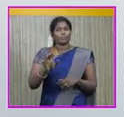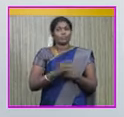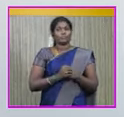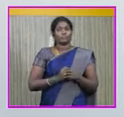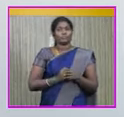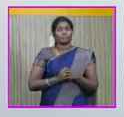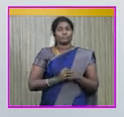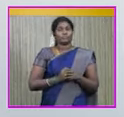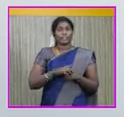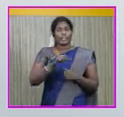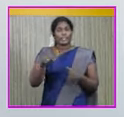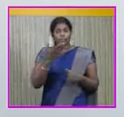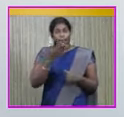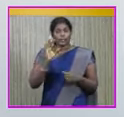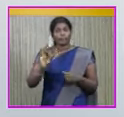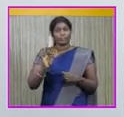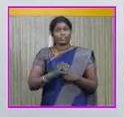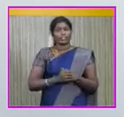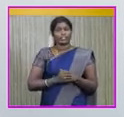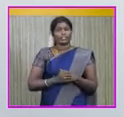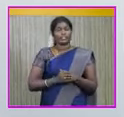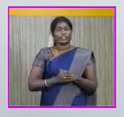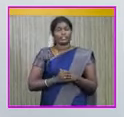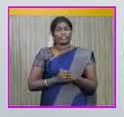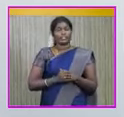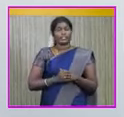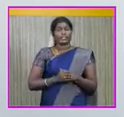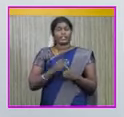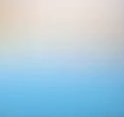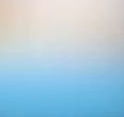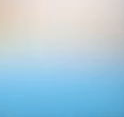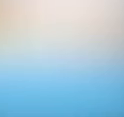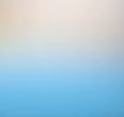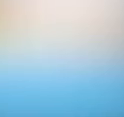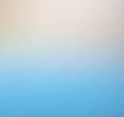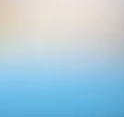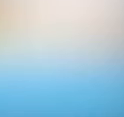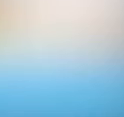இந்த வகுப்பு உங்களுக்கு பயனுடையதாக இருந்திருக்கும் என்று நம்புகிறேன். வாய்ப்புக்கு நன்றி, வணக்கம்.